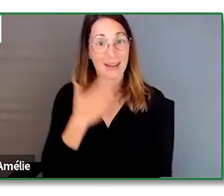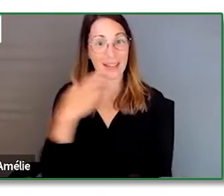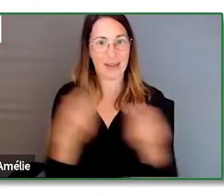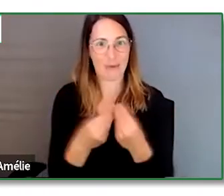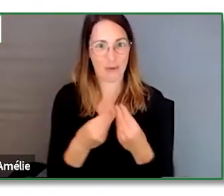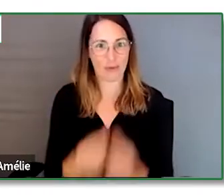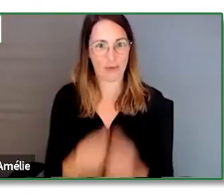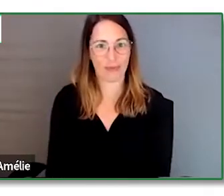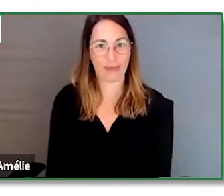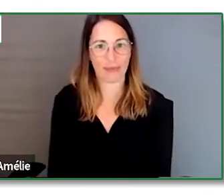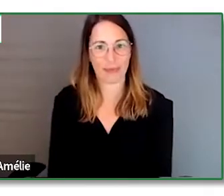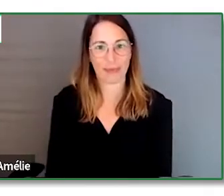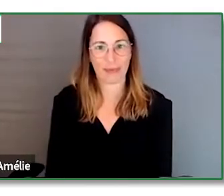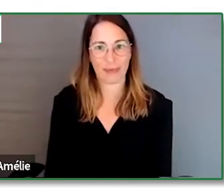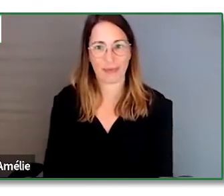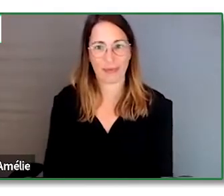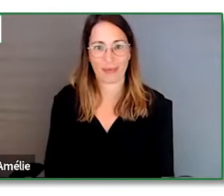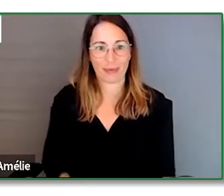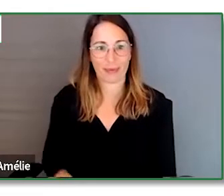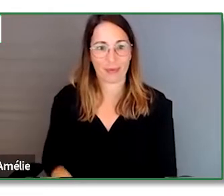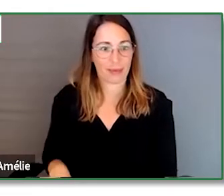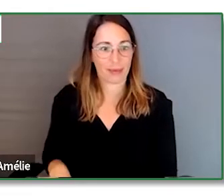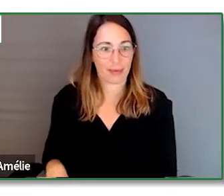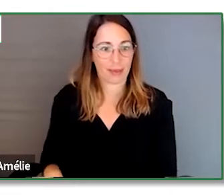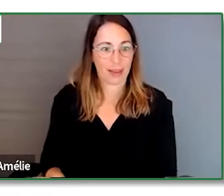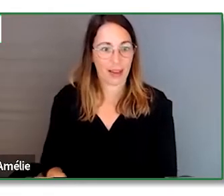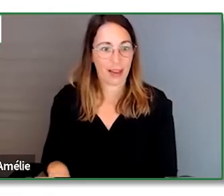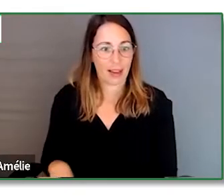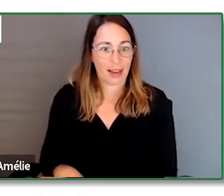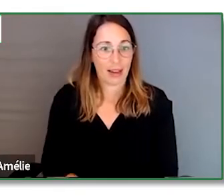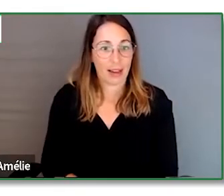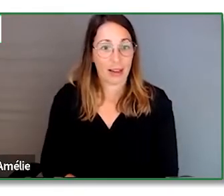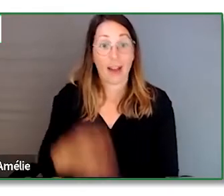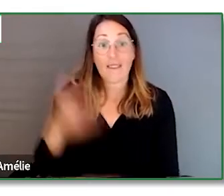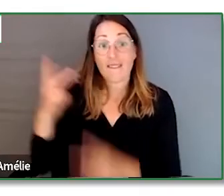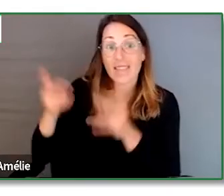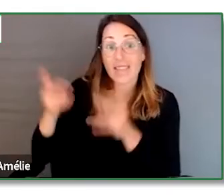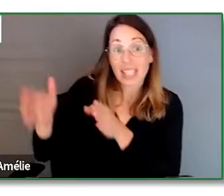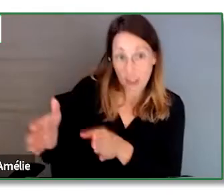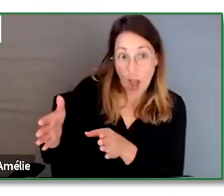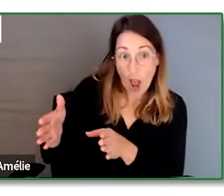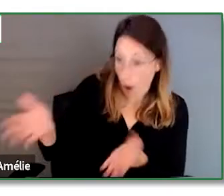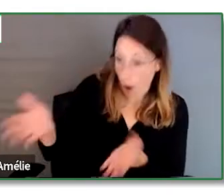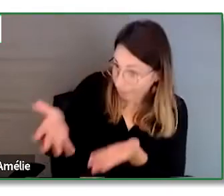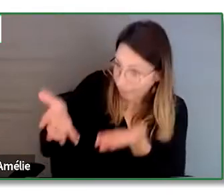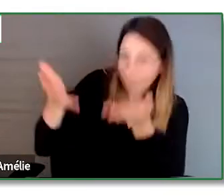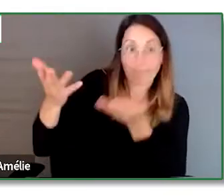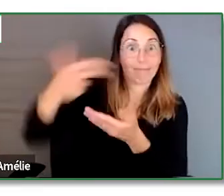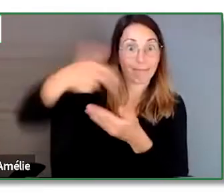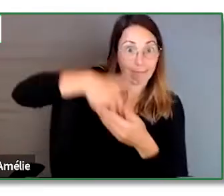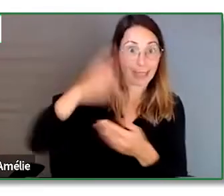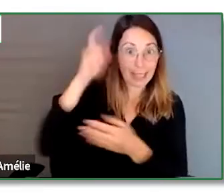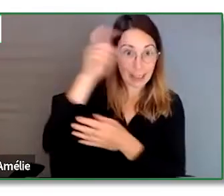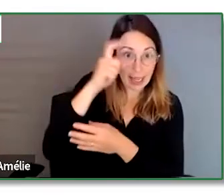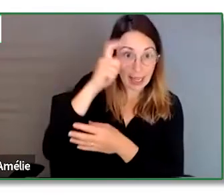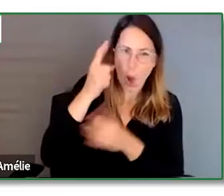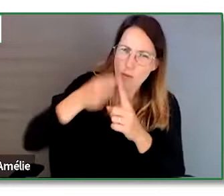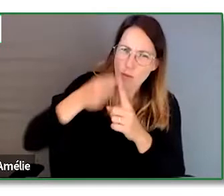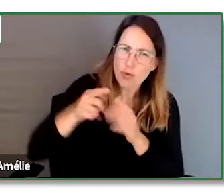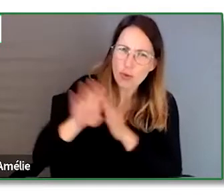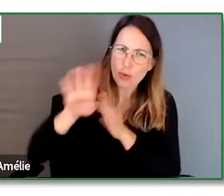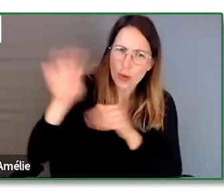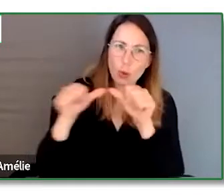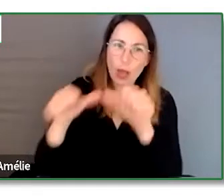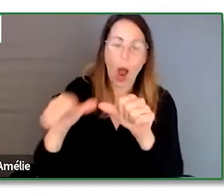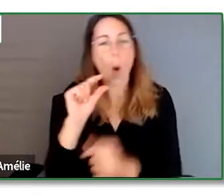Donc, on parle d'une expérience du visiteur au développement durable, c'est-à-dire, je répète un petit peu ce que je viens de vous expliquer, là,